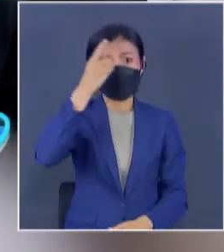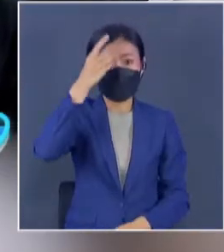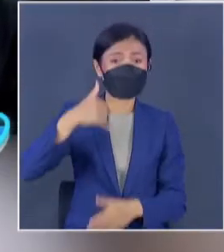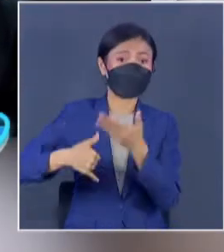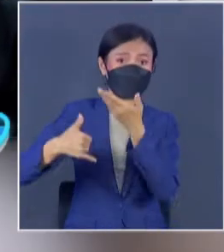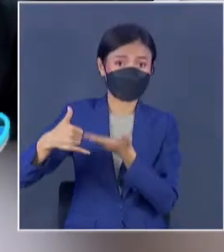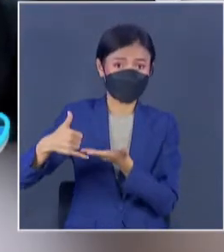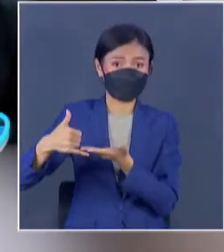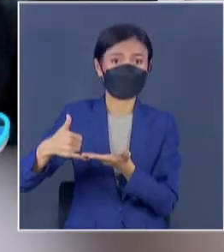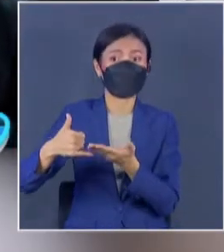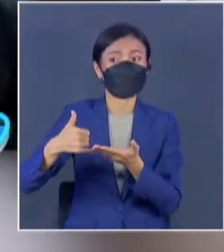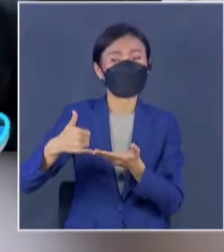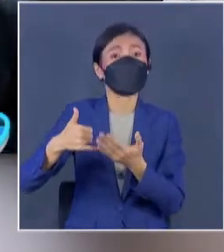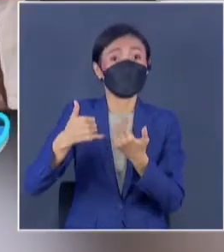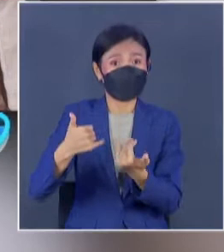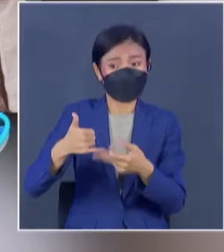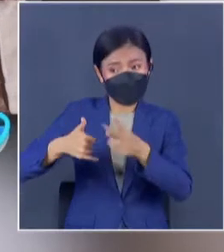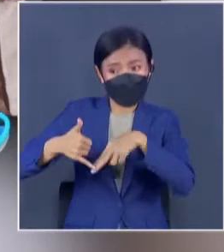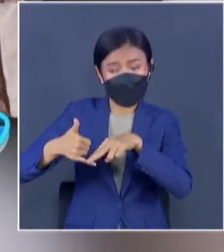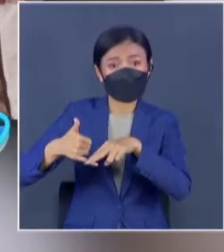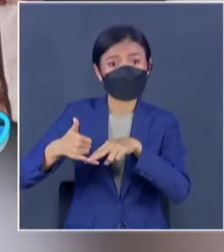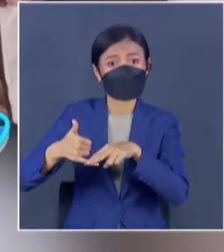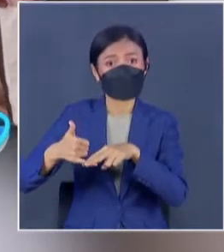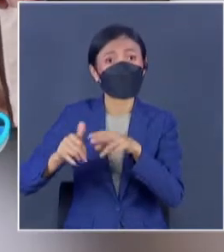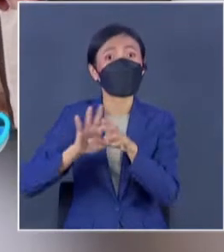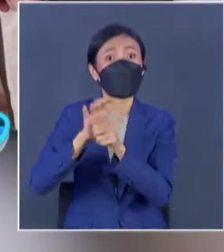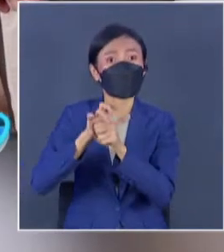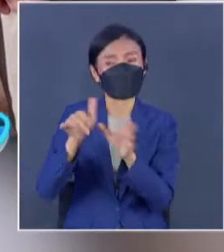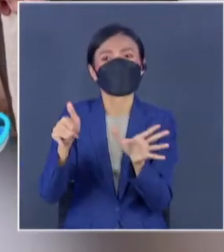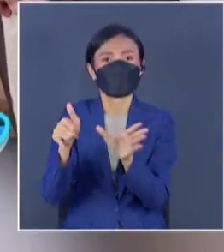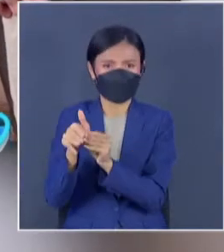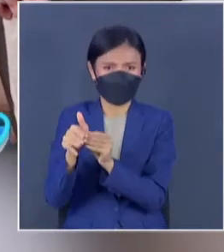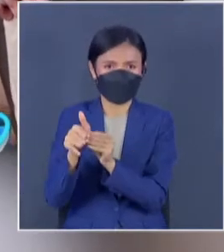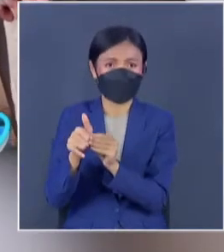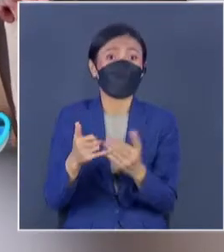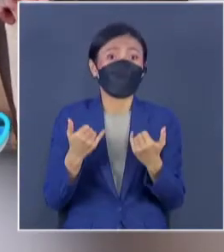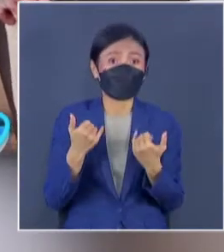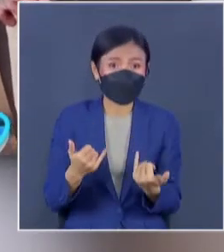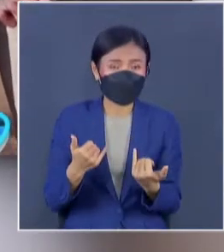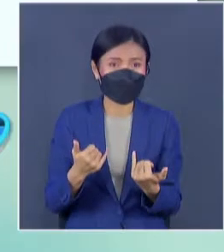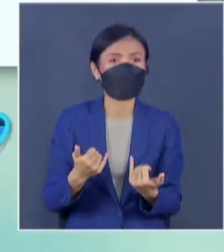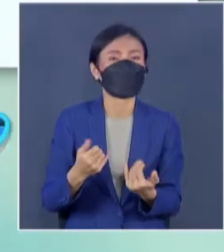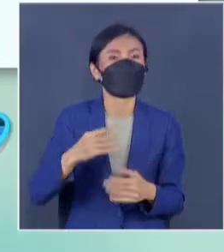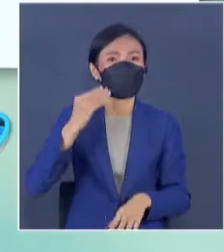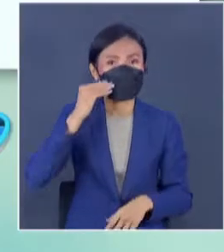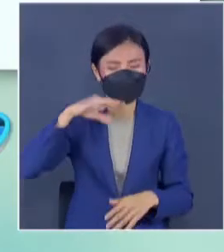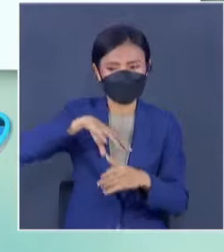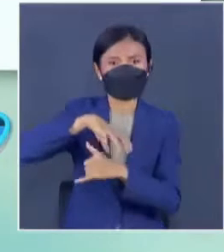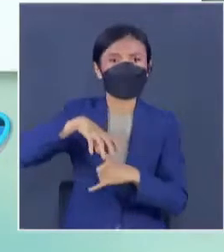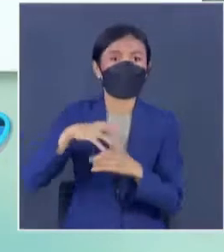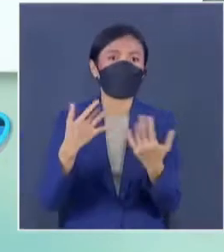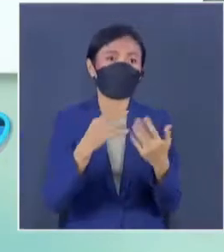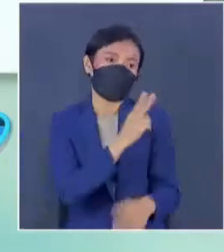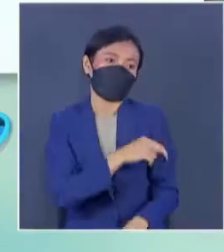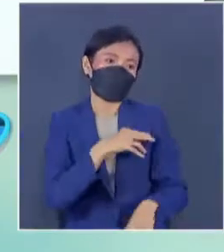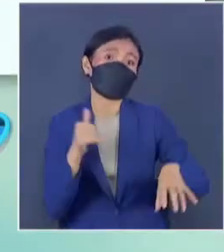ได้เข้ารับการตรวจหาเชื้อโควิด-19 ผลออกมาแล้วว่าติดเชื้อนะคะแล้วก็อยู่ระหว่างการรอเข้ารับการรักษาตัวในโรงพยาบาล